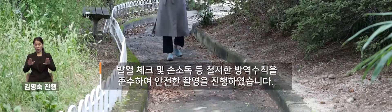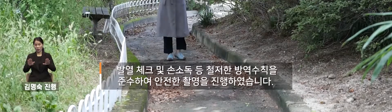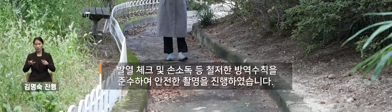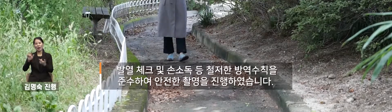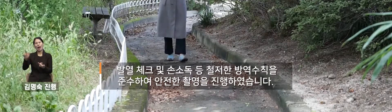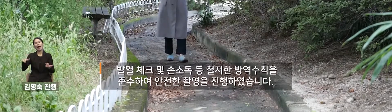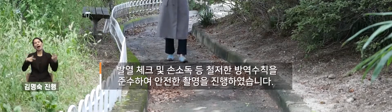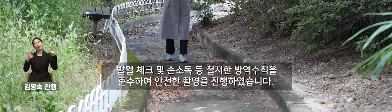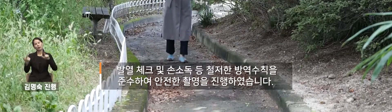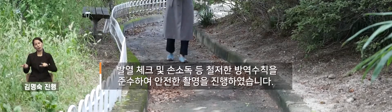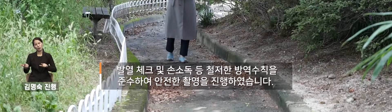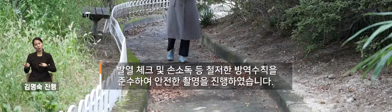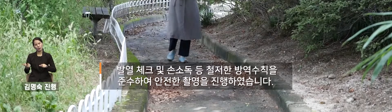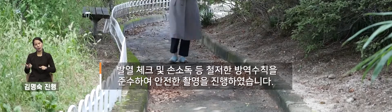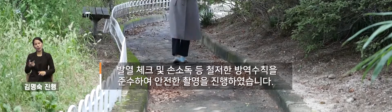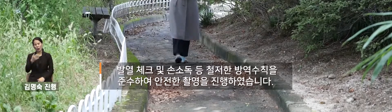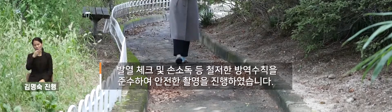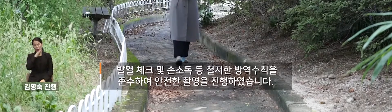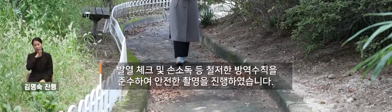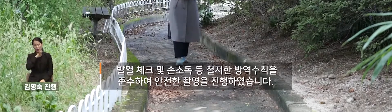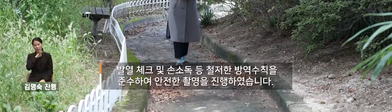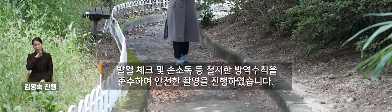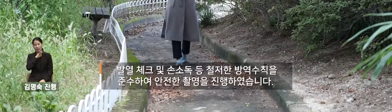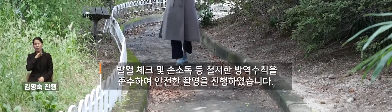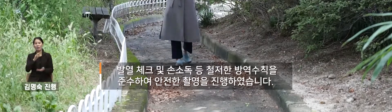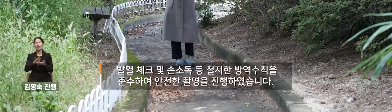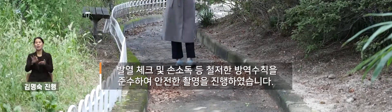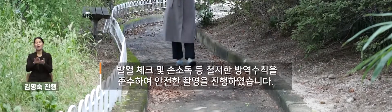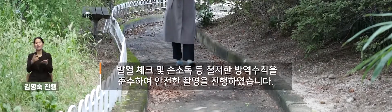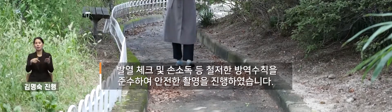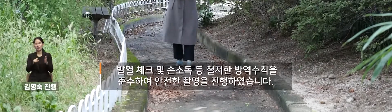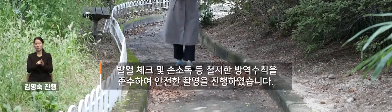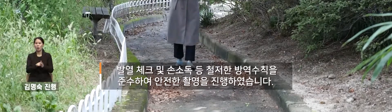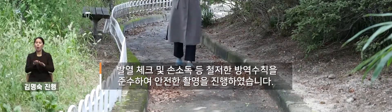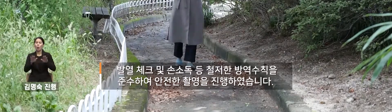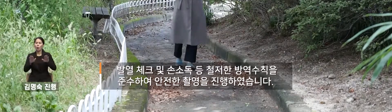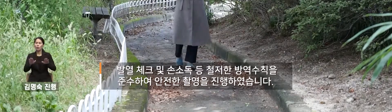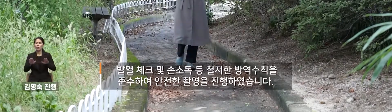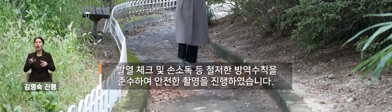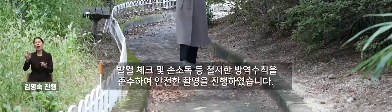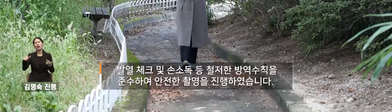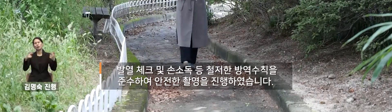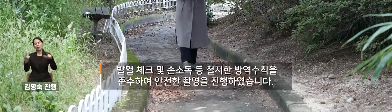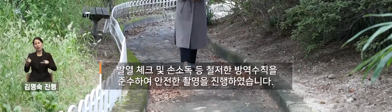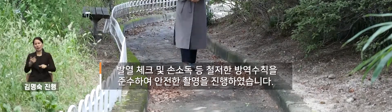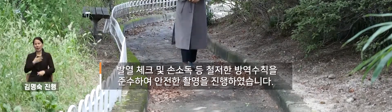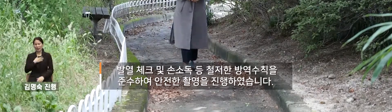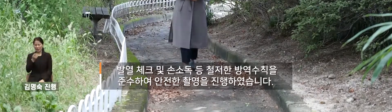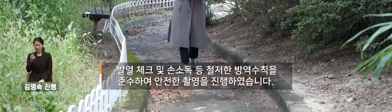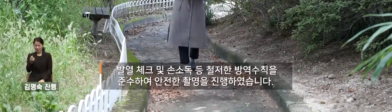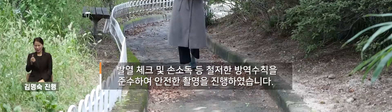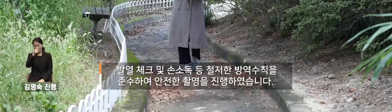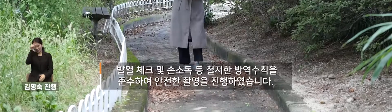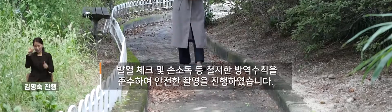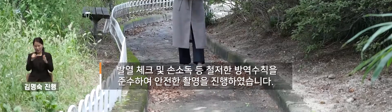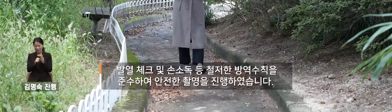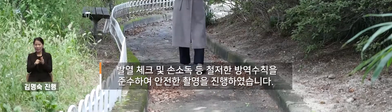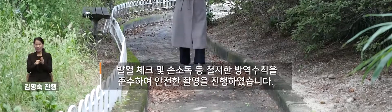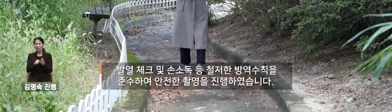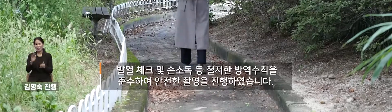오늘이라는 하루를 알차게 보내야 하는 이유는 오늘 하루가 나의 작은 인생이기